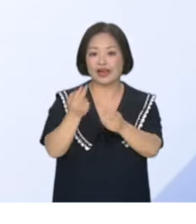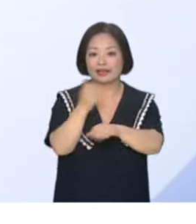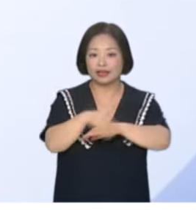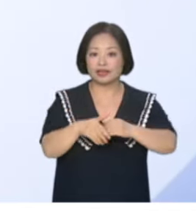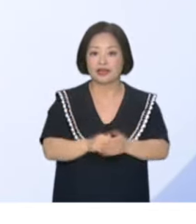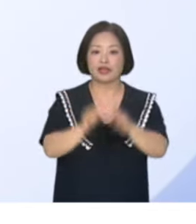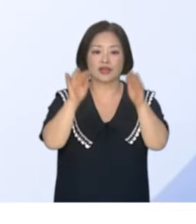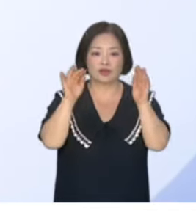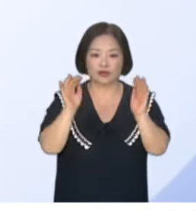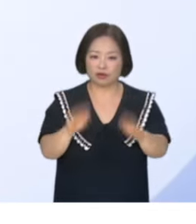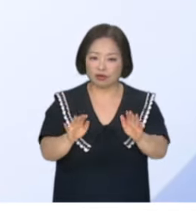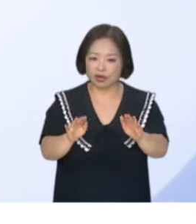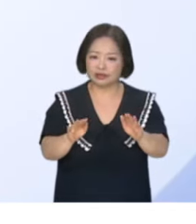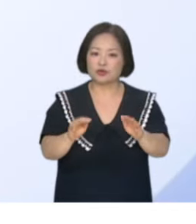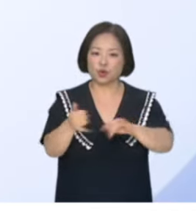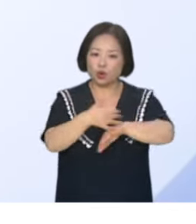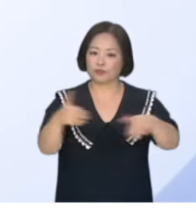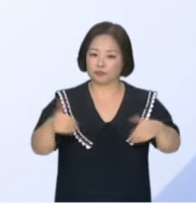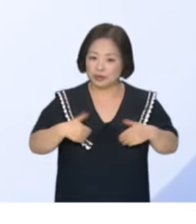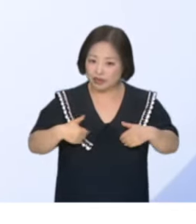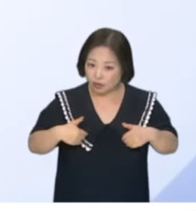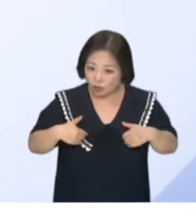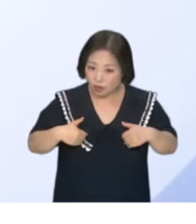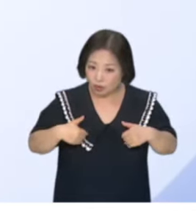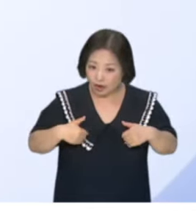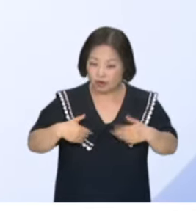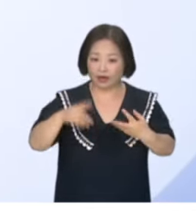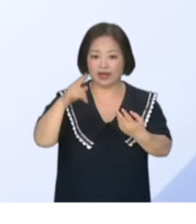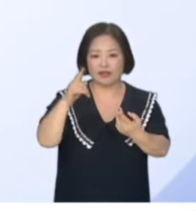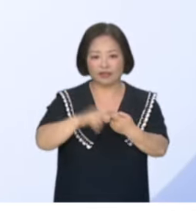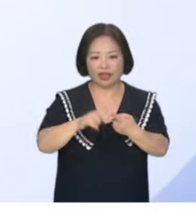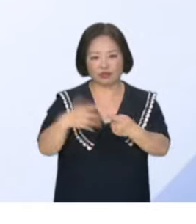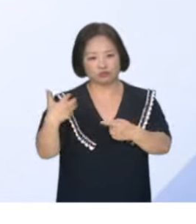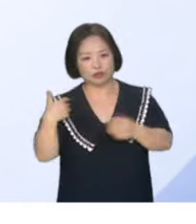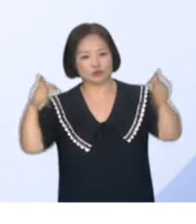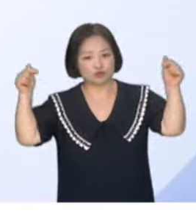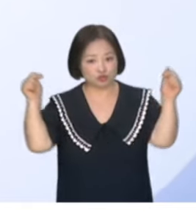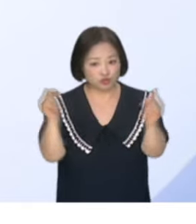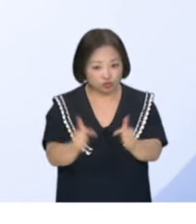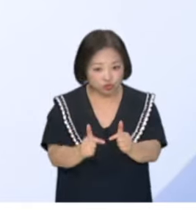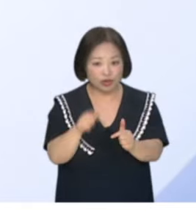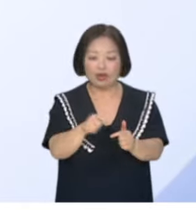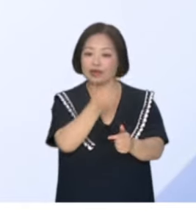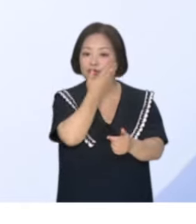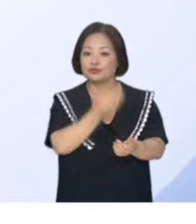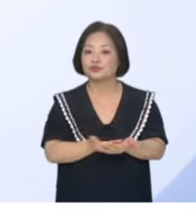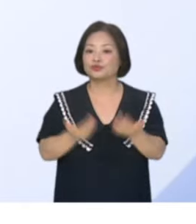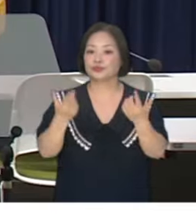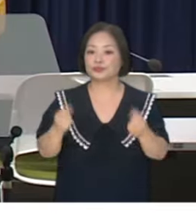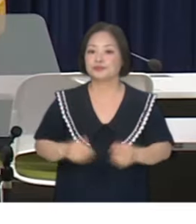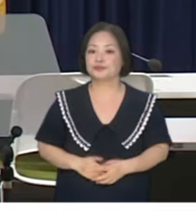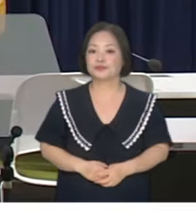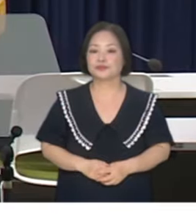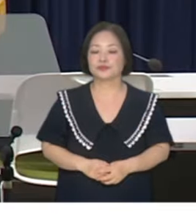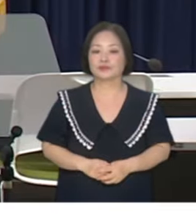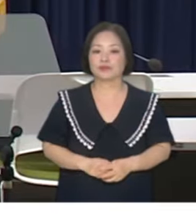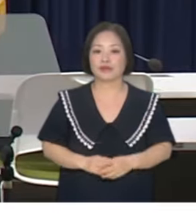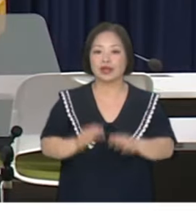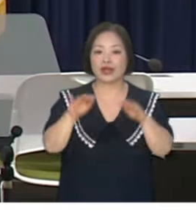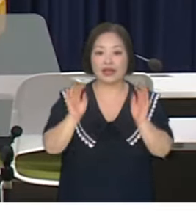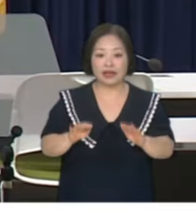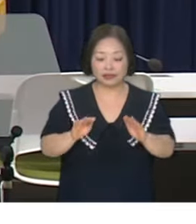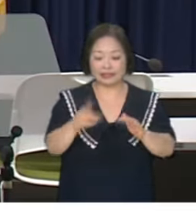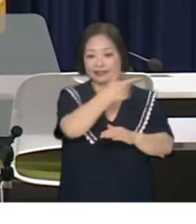저보상을 종식시키는 것은 의료계도 공감하는 개혁의 시작점이 될 것입니다.